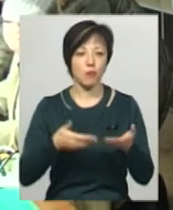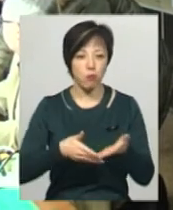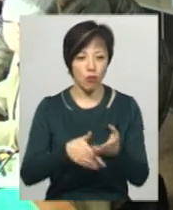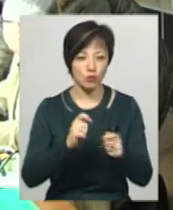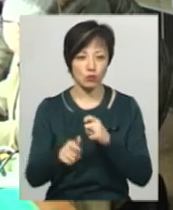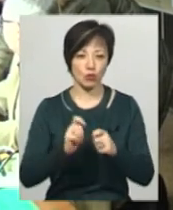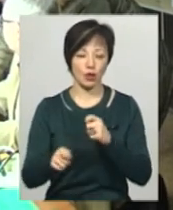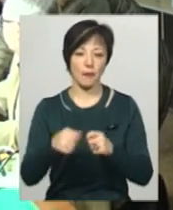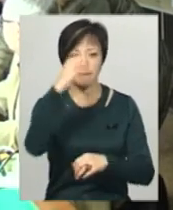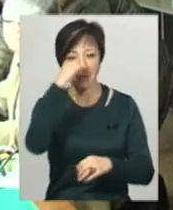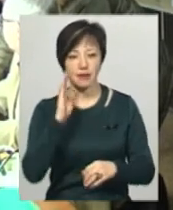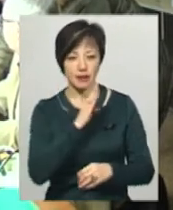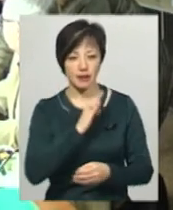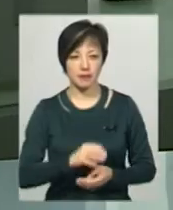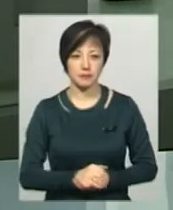спонсори, батьки.